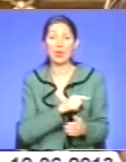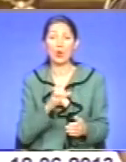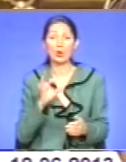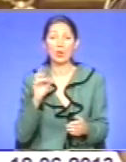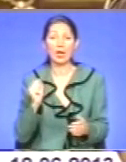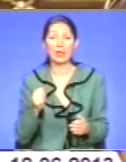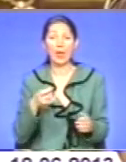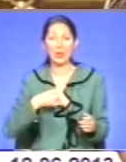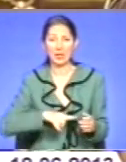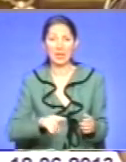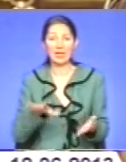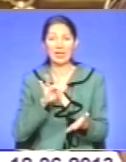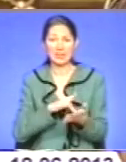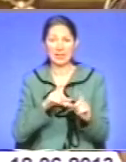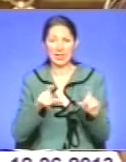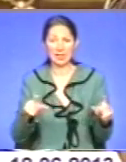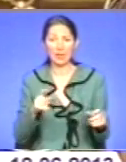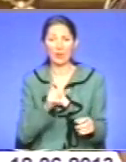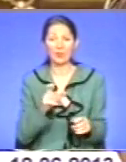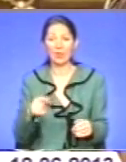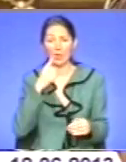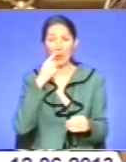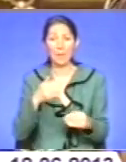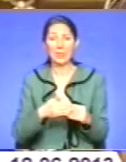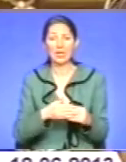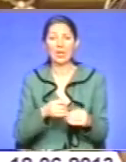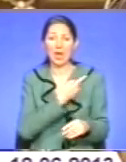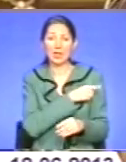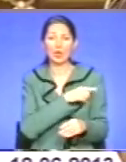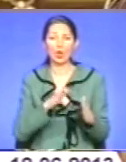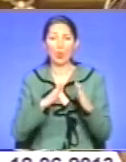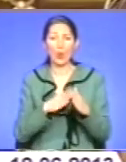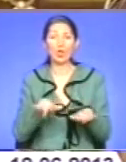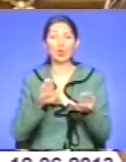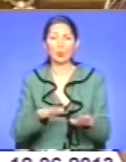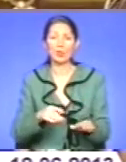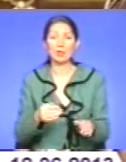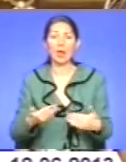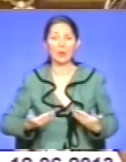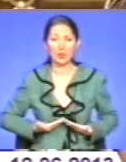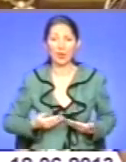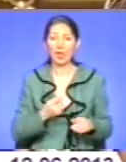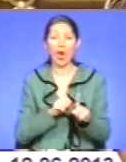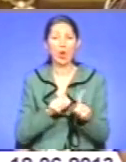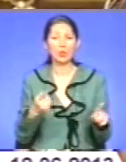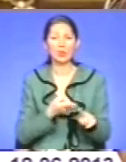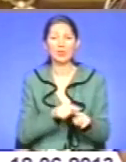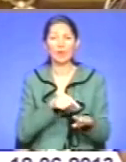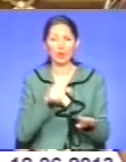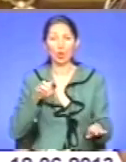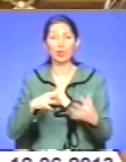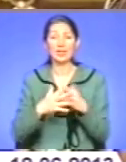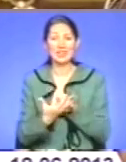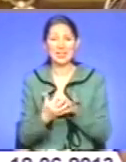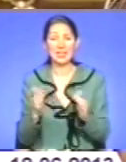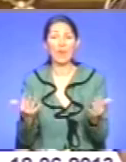наближенням лікарської допомоги до місця проживання. Особливо це відчутно на селі, де вперше за багато років